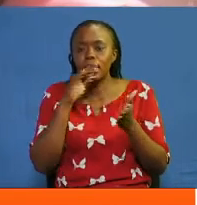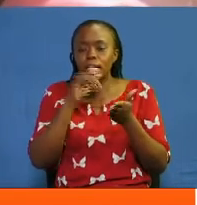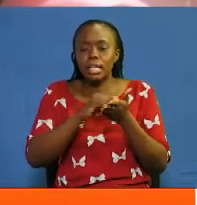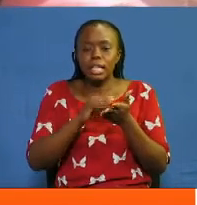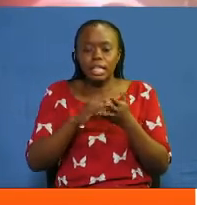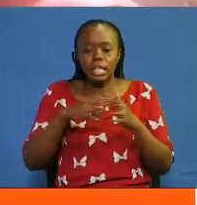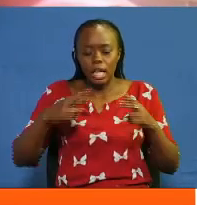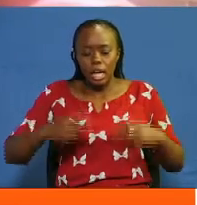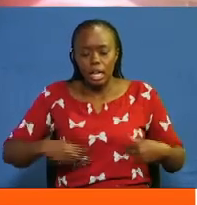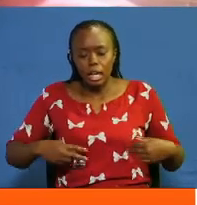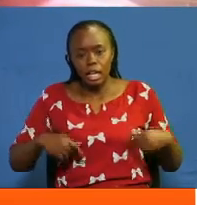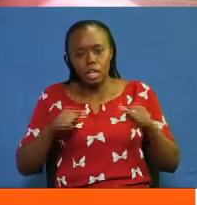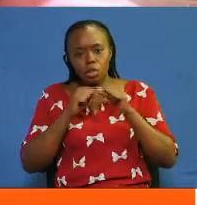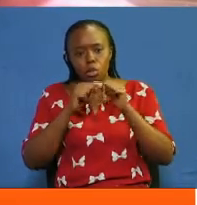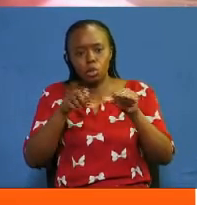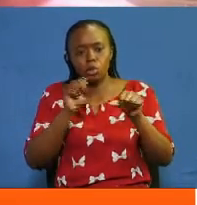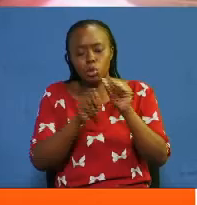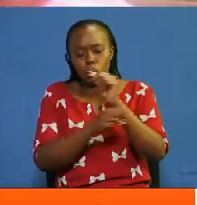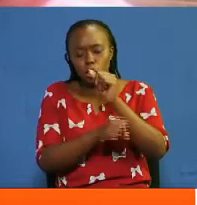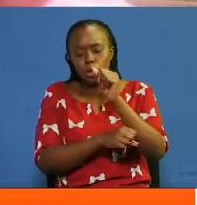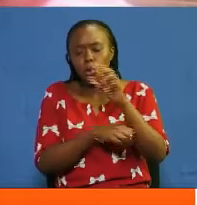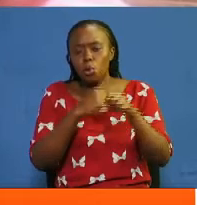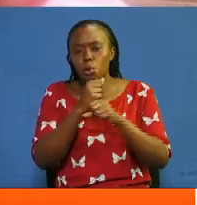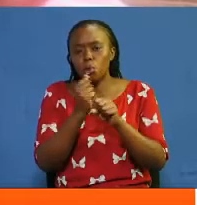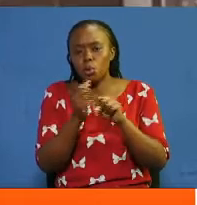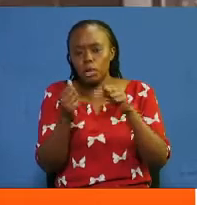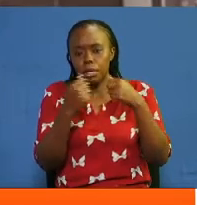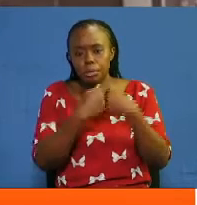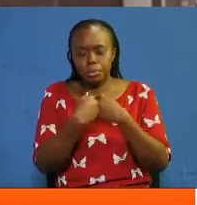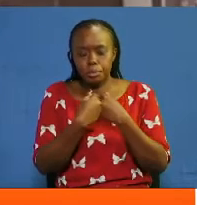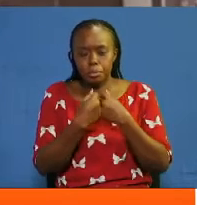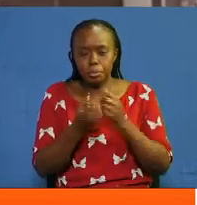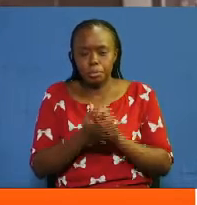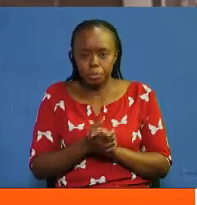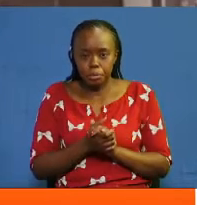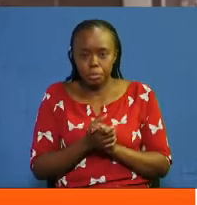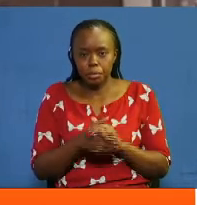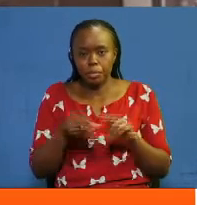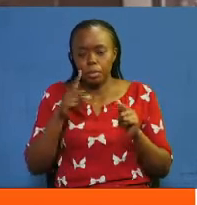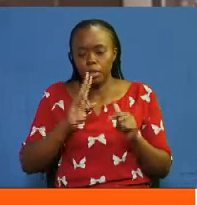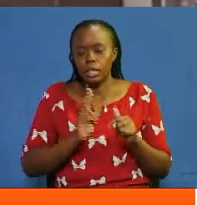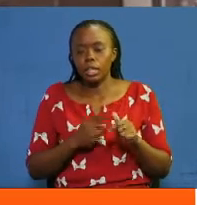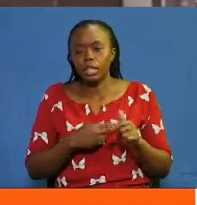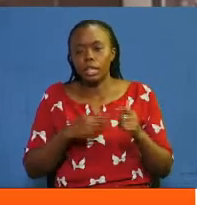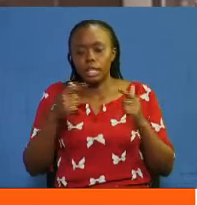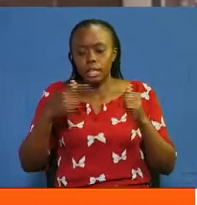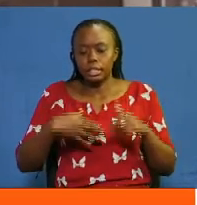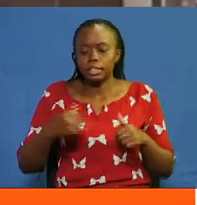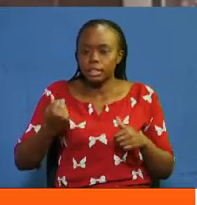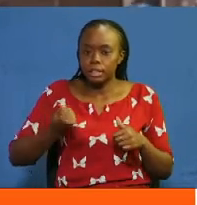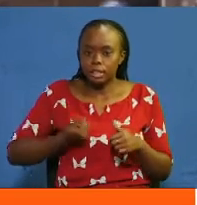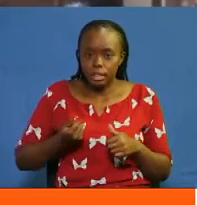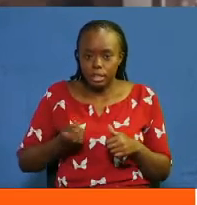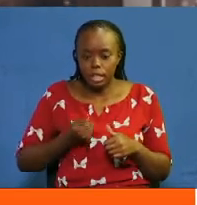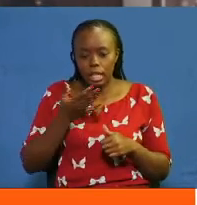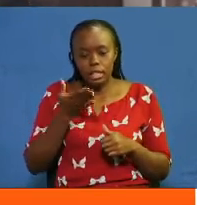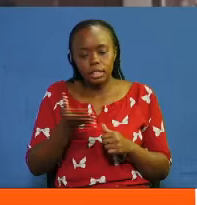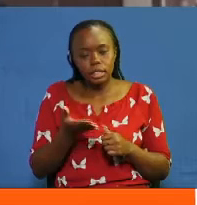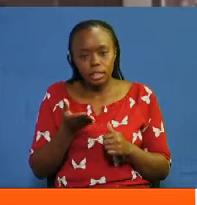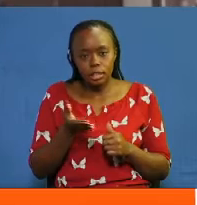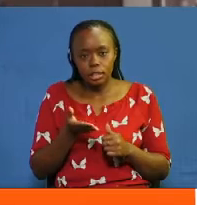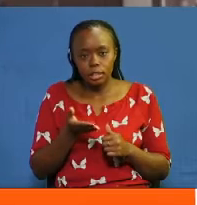Narok itaendelea kufanya kazi kwa pamoja na bodi hiyo ya kumaliza ukeketaji. Sisi ndio tutawa wasichana, na hawa wasichana